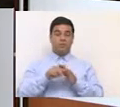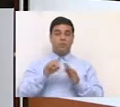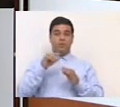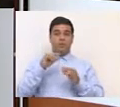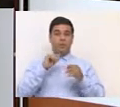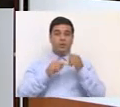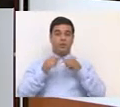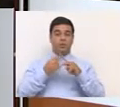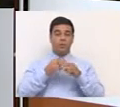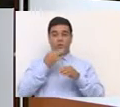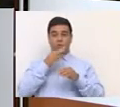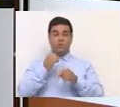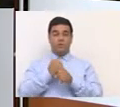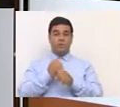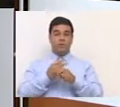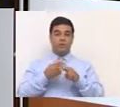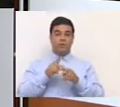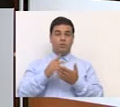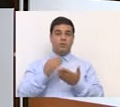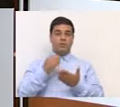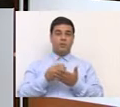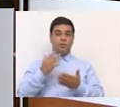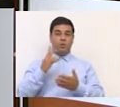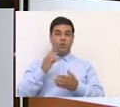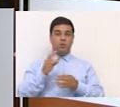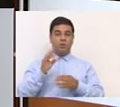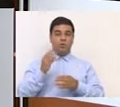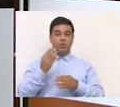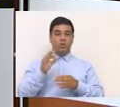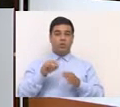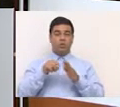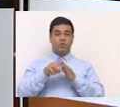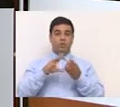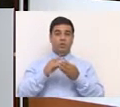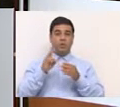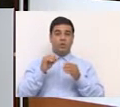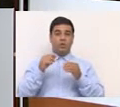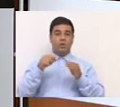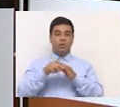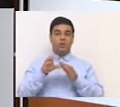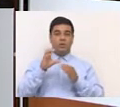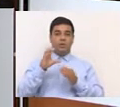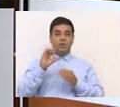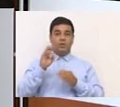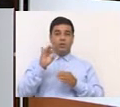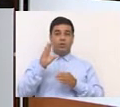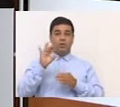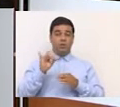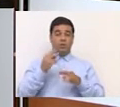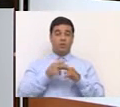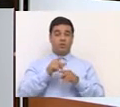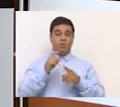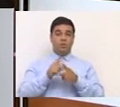экономике любая вещь имеет цену, но ничто не имеет ценности. Это уже